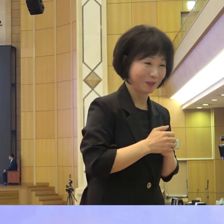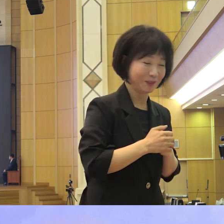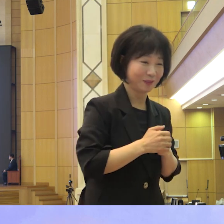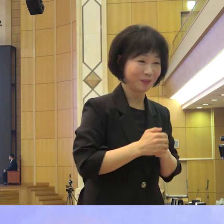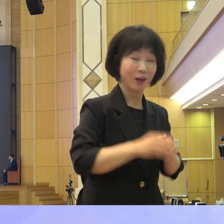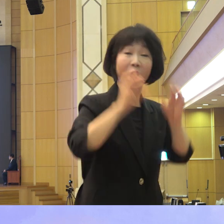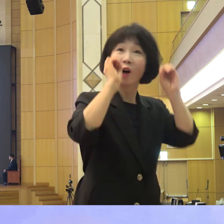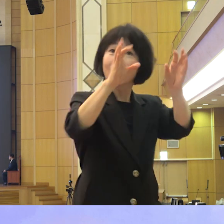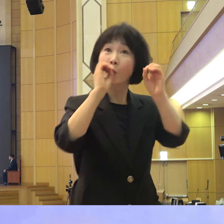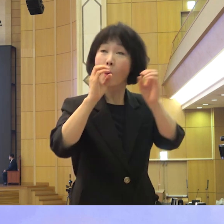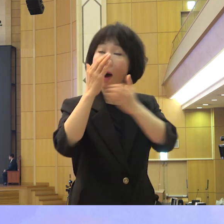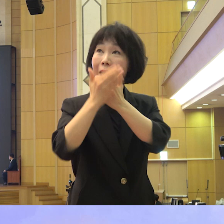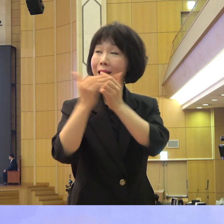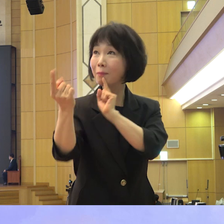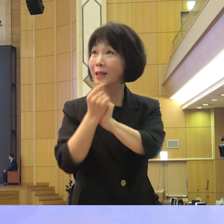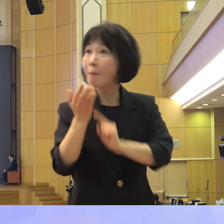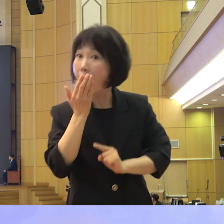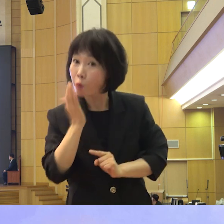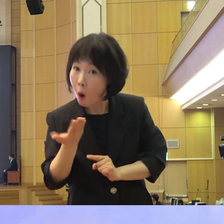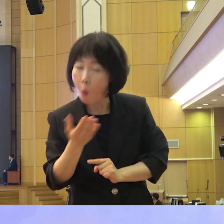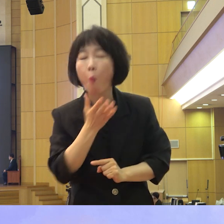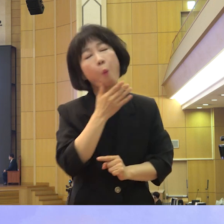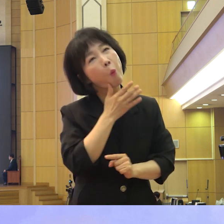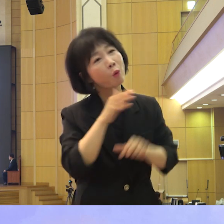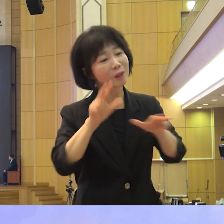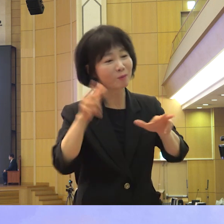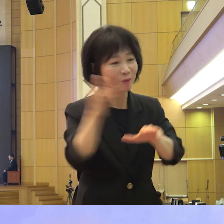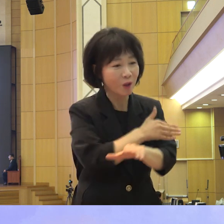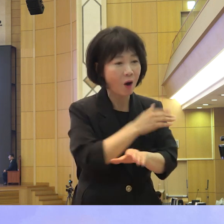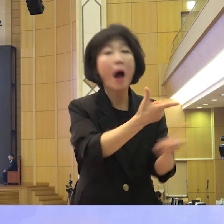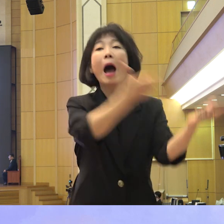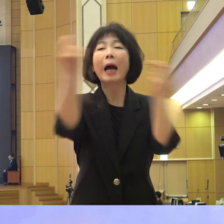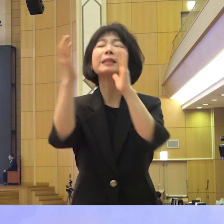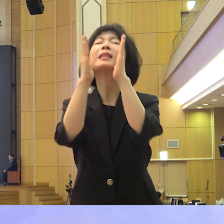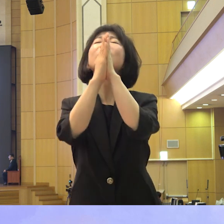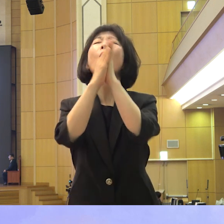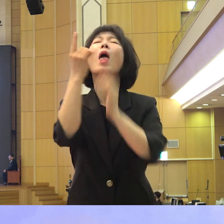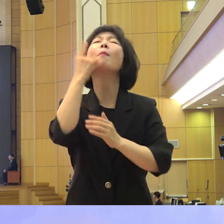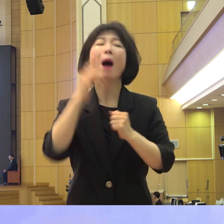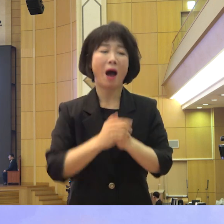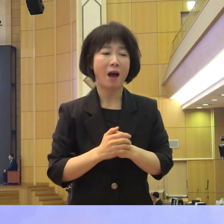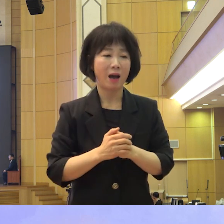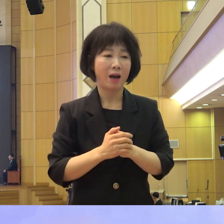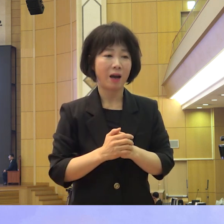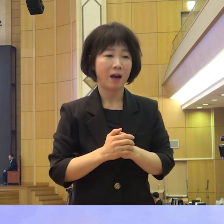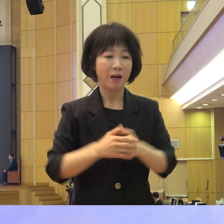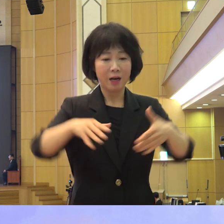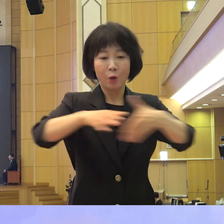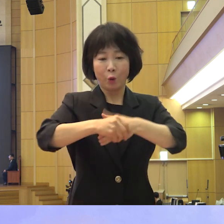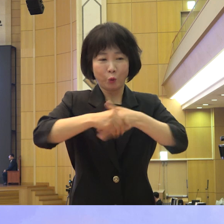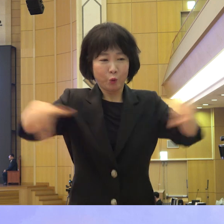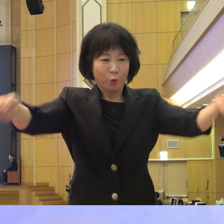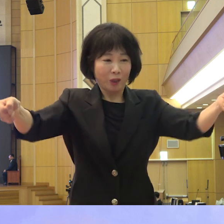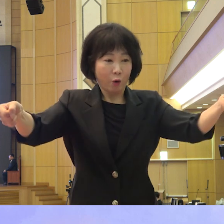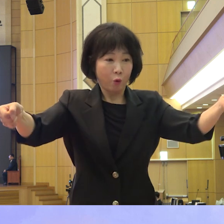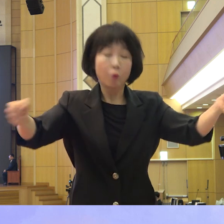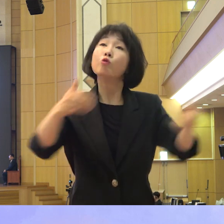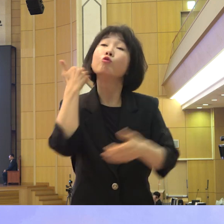전도하면 예수님이 찾아오시겠지. 지금부터 기도할 건데 손 잡고 누구 위해서부터 기도해